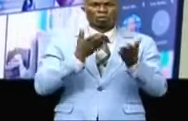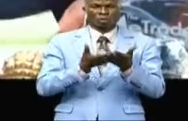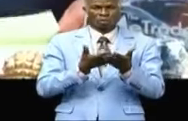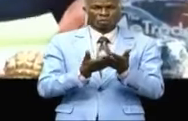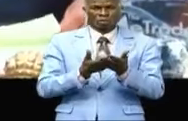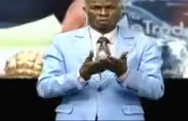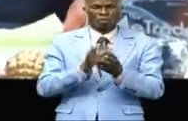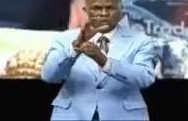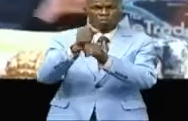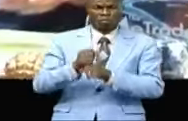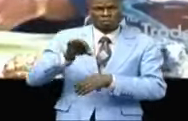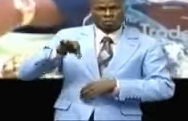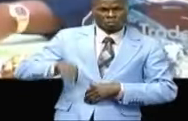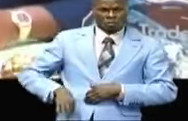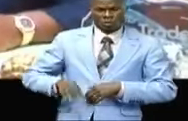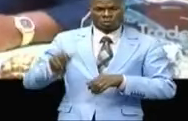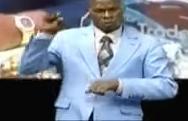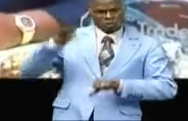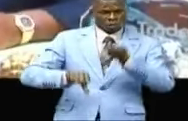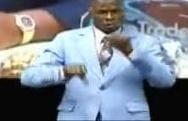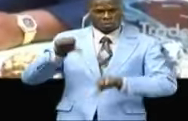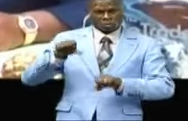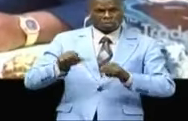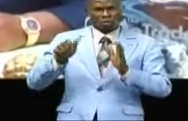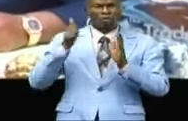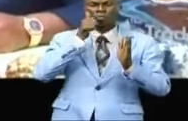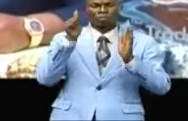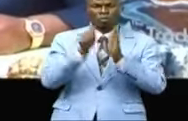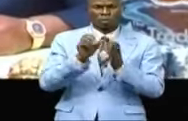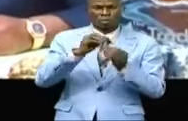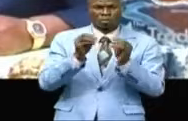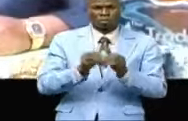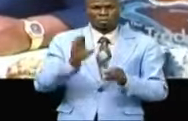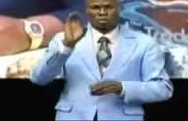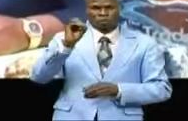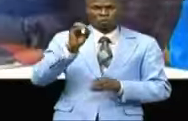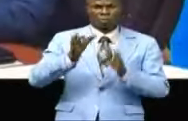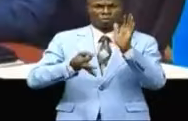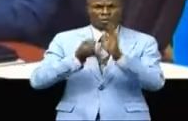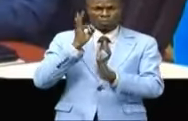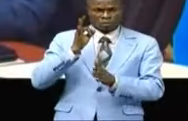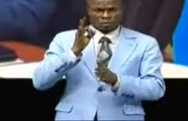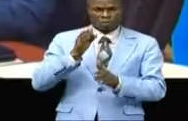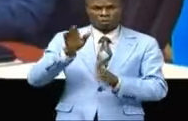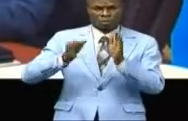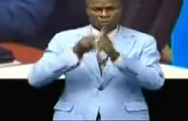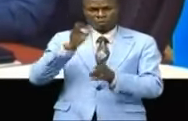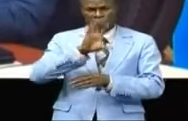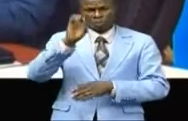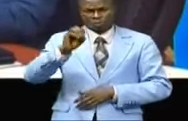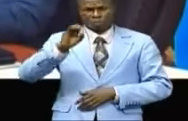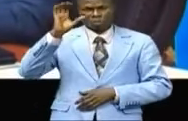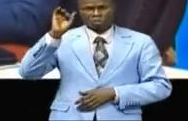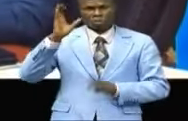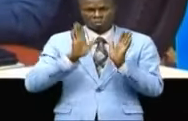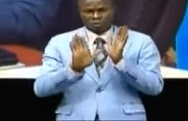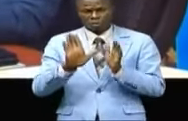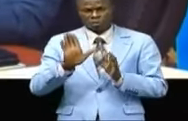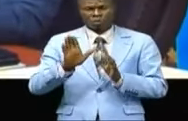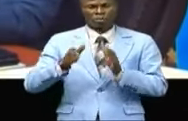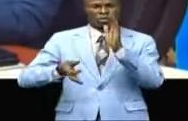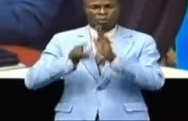s'octroyer des avantages illégaux au regard des décrets numéro 13/56 et 13055, tous du 13 décembre